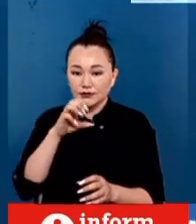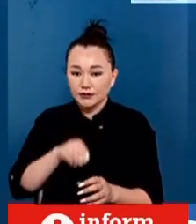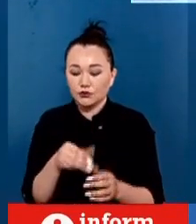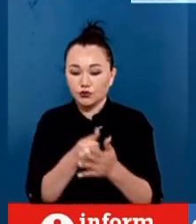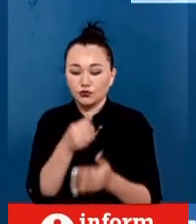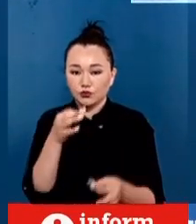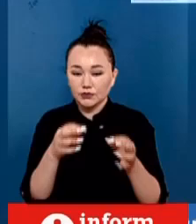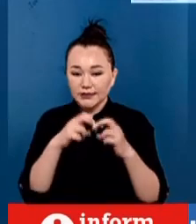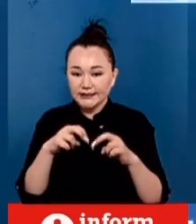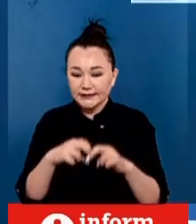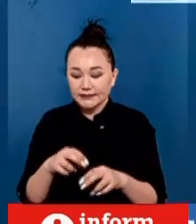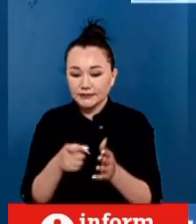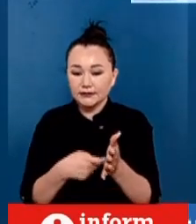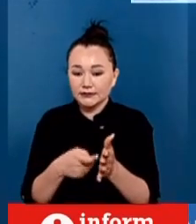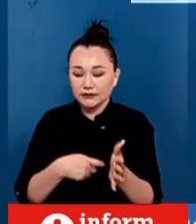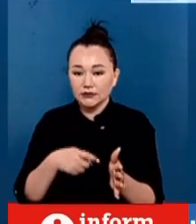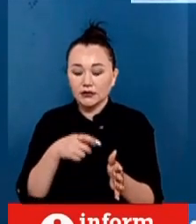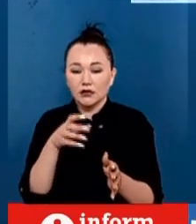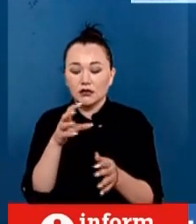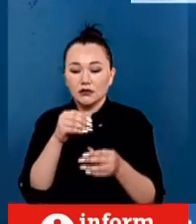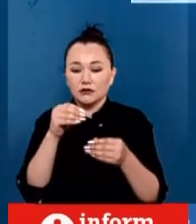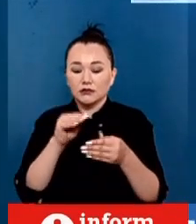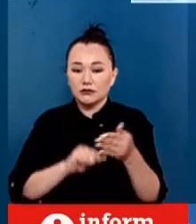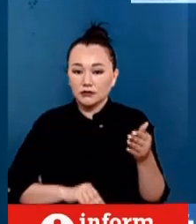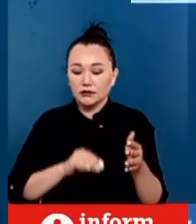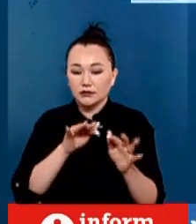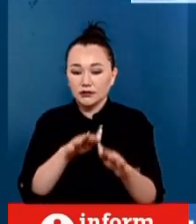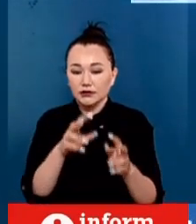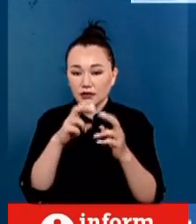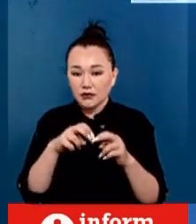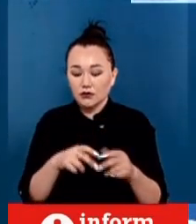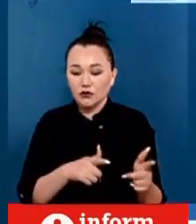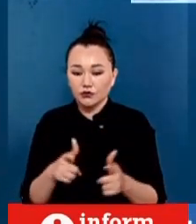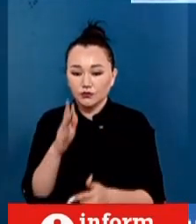сотқа дейінгі тергеудің бірыңғай тізіліміне тіркелді. Тиісті сараптамалар тағайындалды.